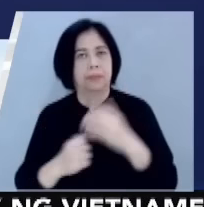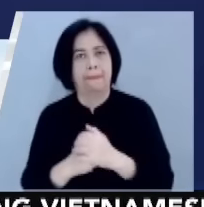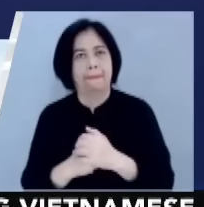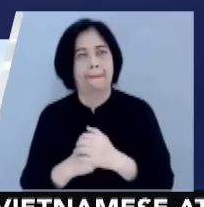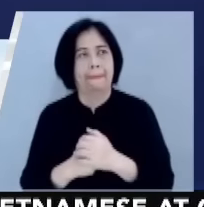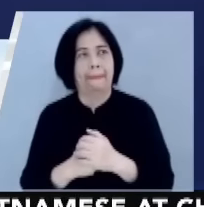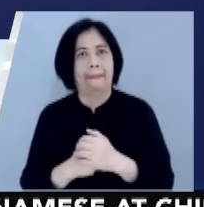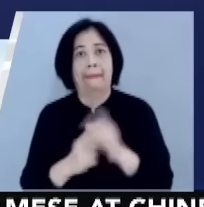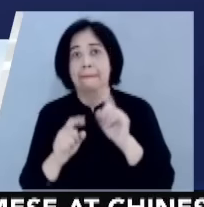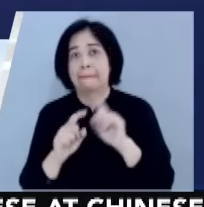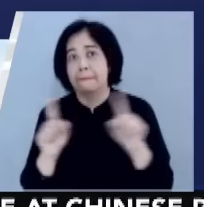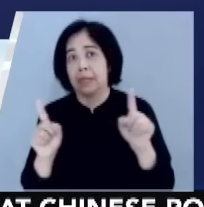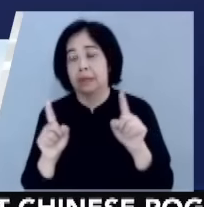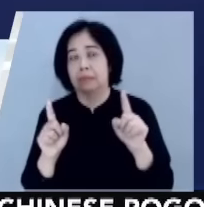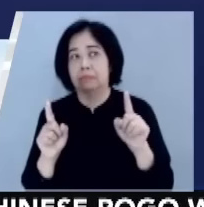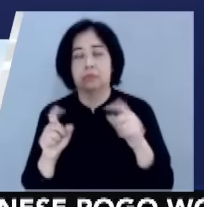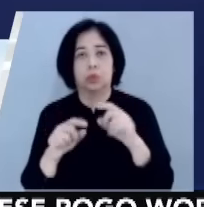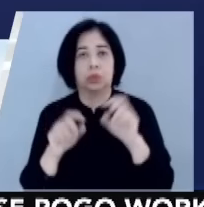yung desisyon,